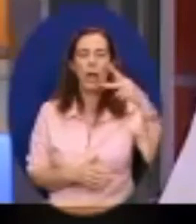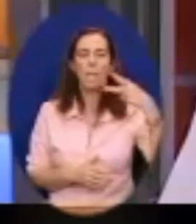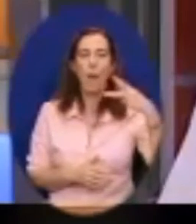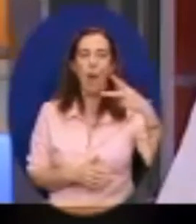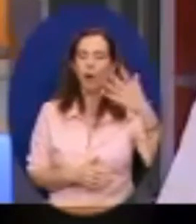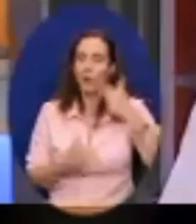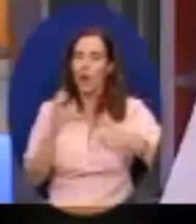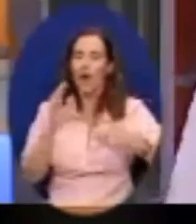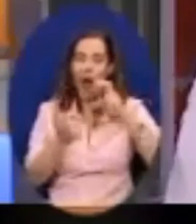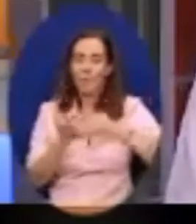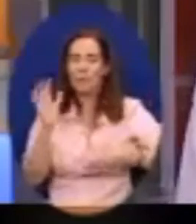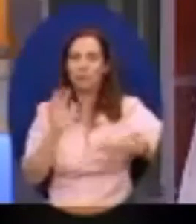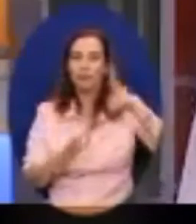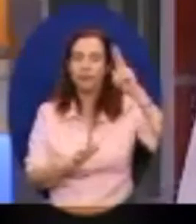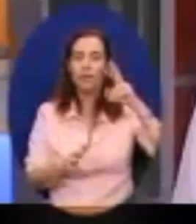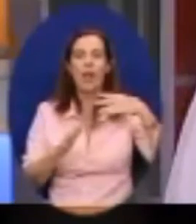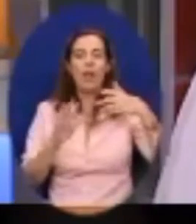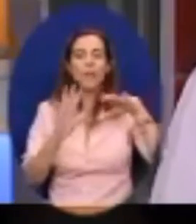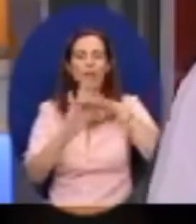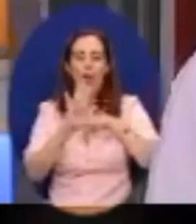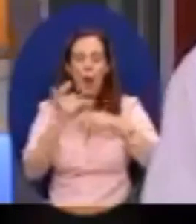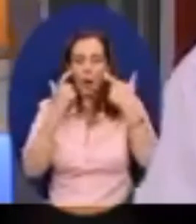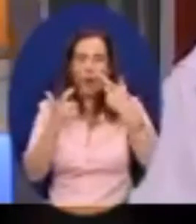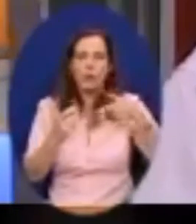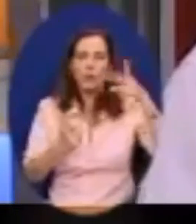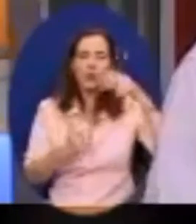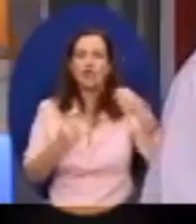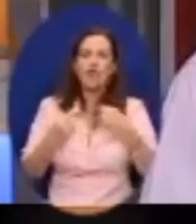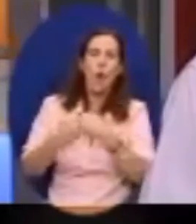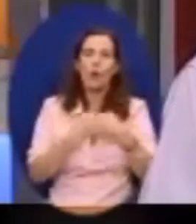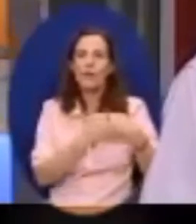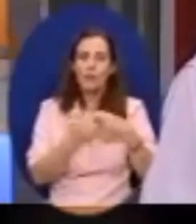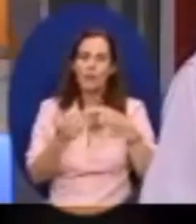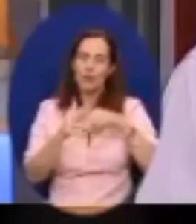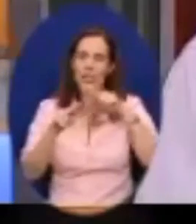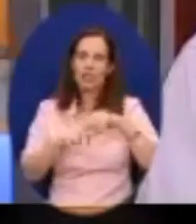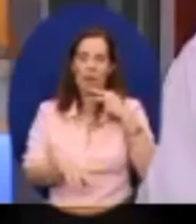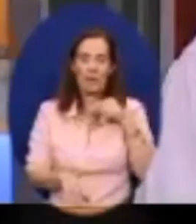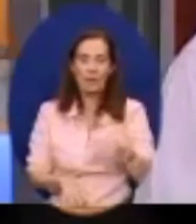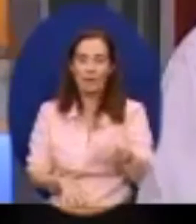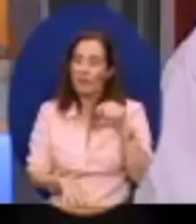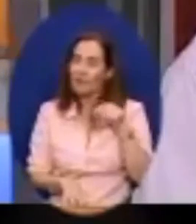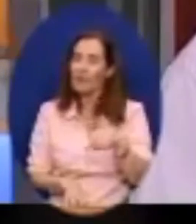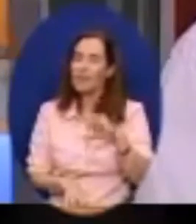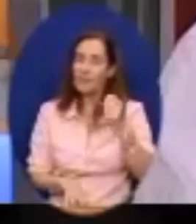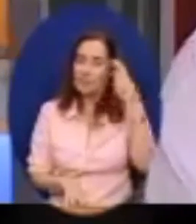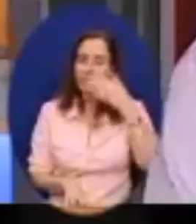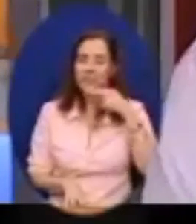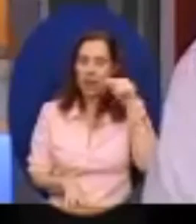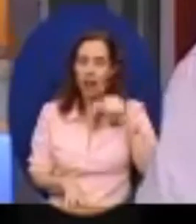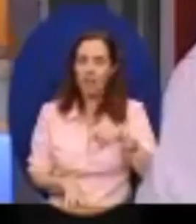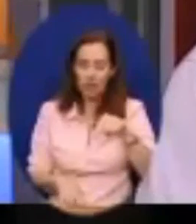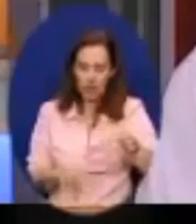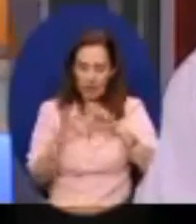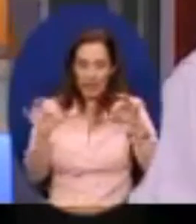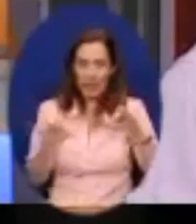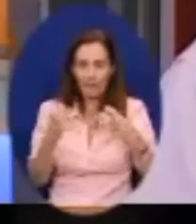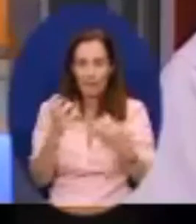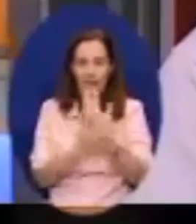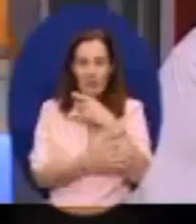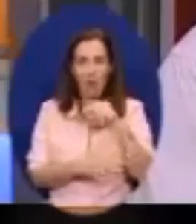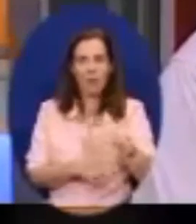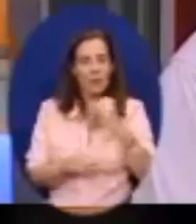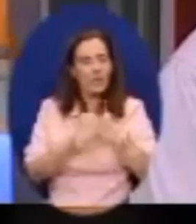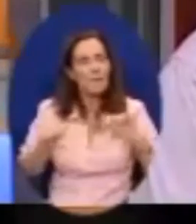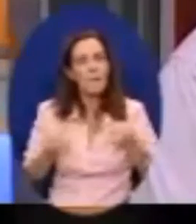שהוא היה בעבר, והרגולציה הולכת ומסתבכת שהוא נאבק על מנת להישאר בישראל. וזה עם יזם ישראלי שצמח פה בארץ